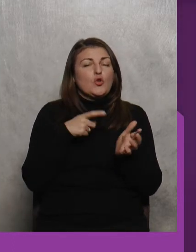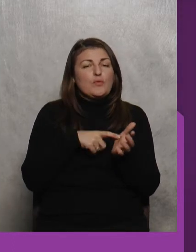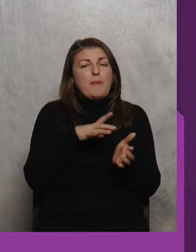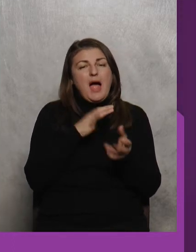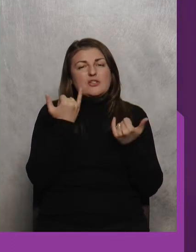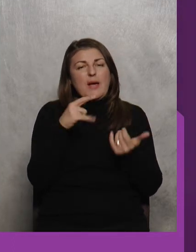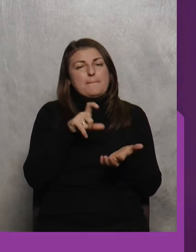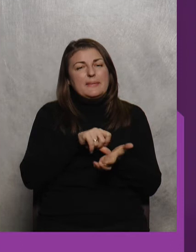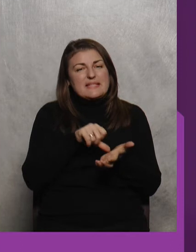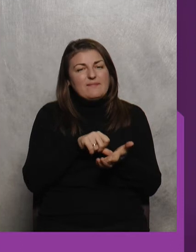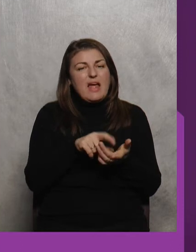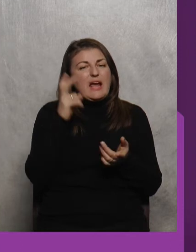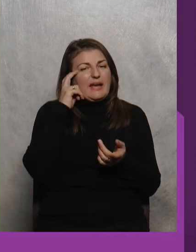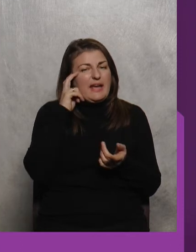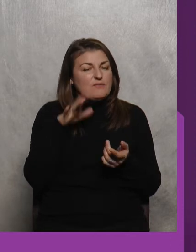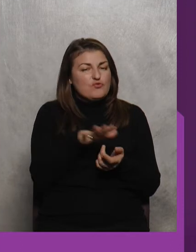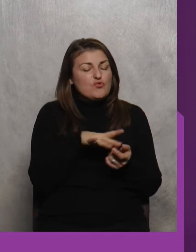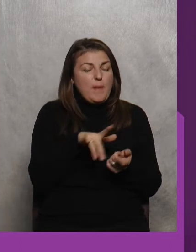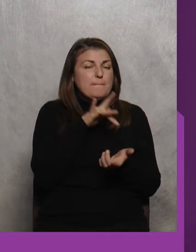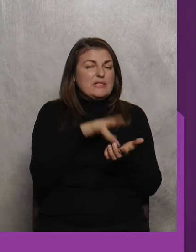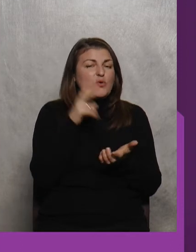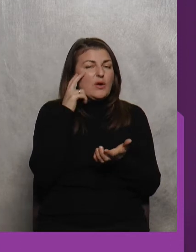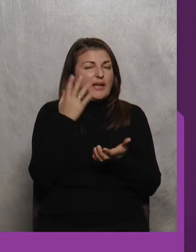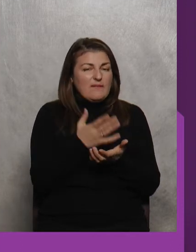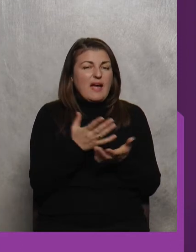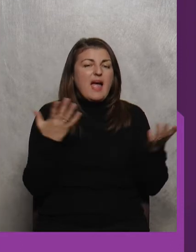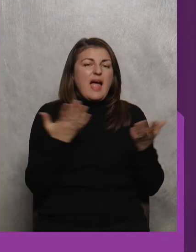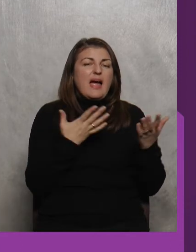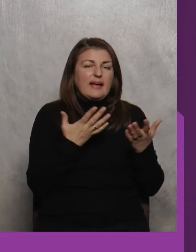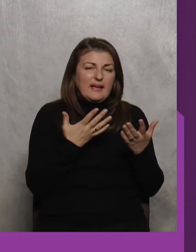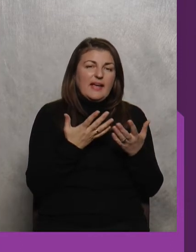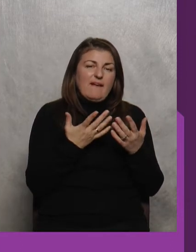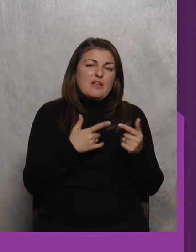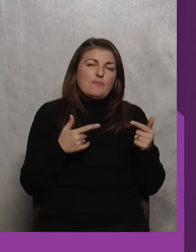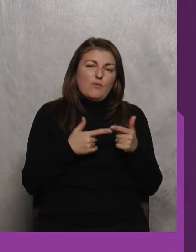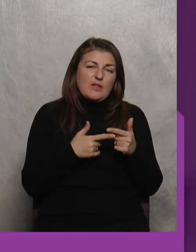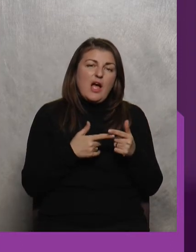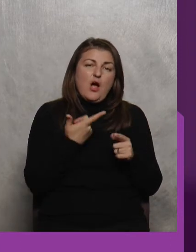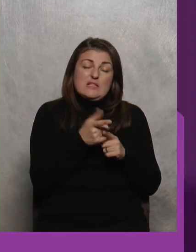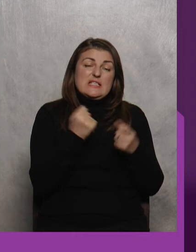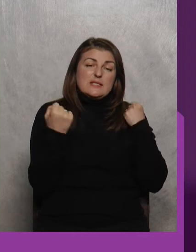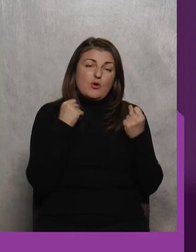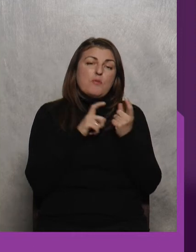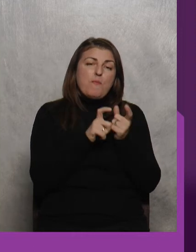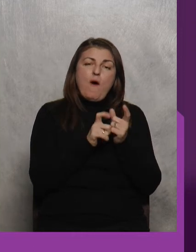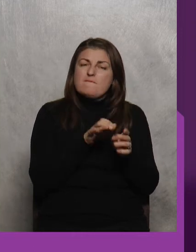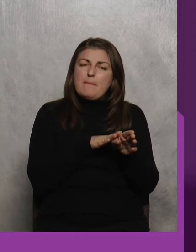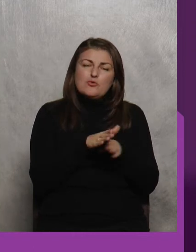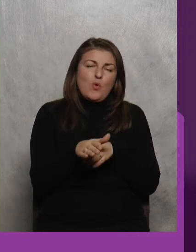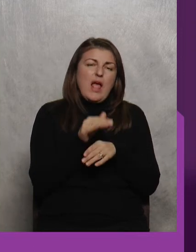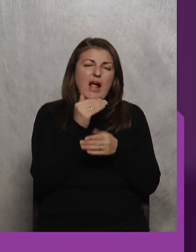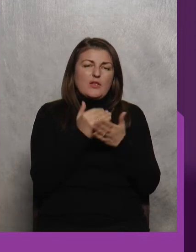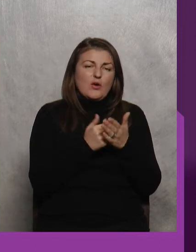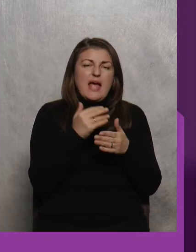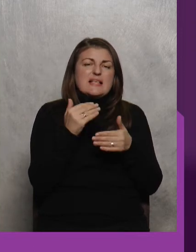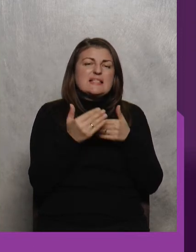зараз представляє Київщину, місто Київ і Київщину. Відповідно, спортсмен бореться в абсолютній категорії